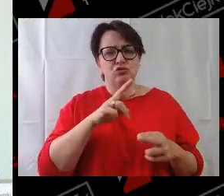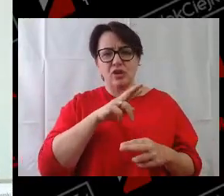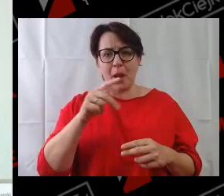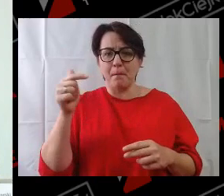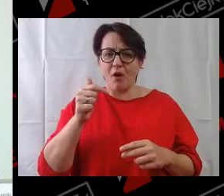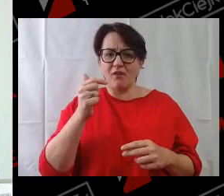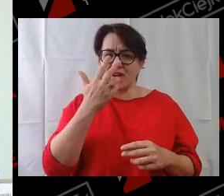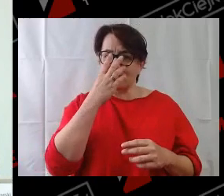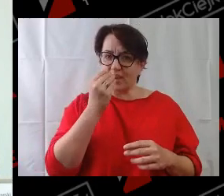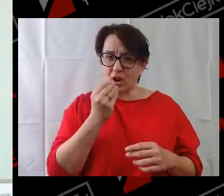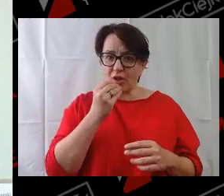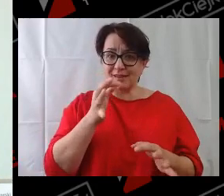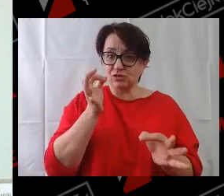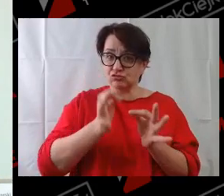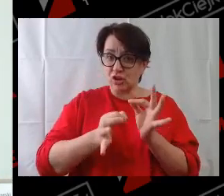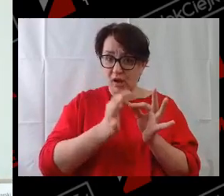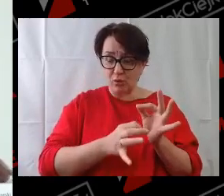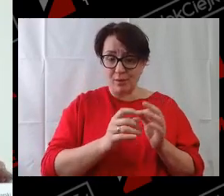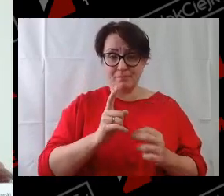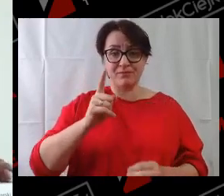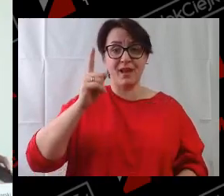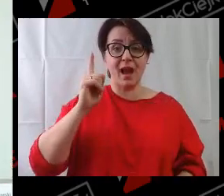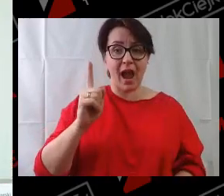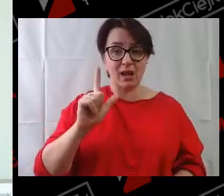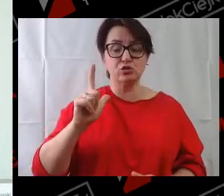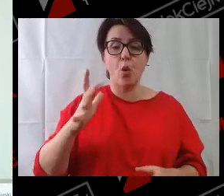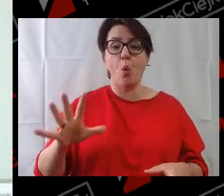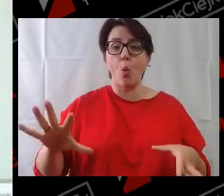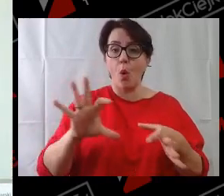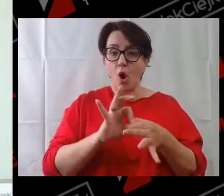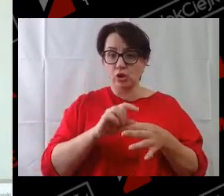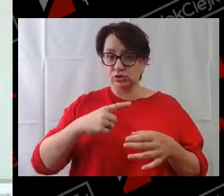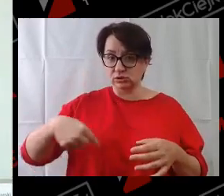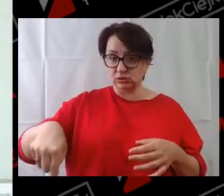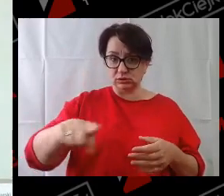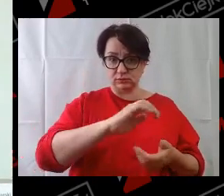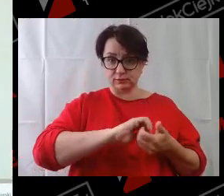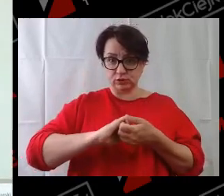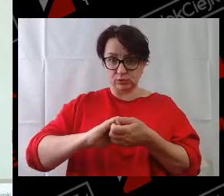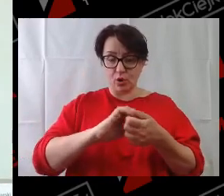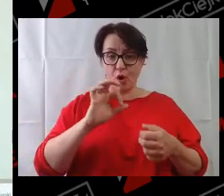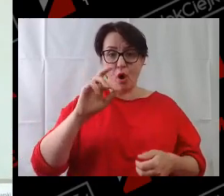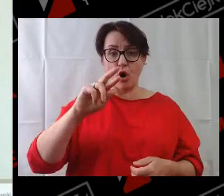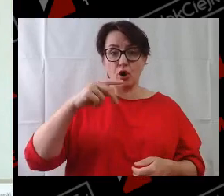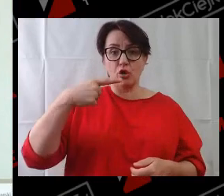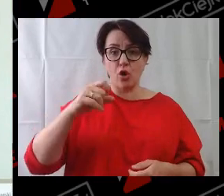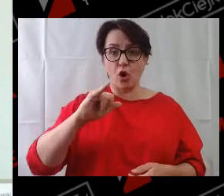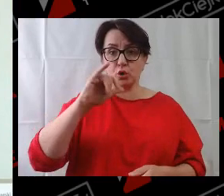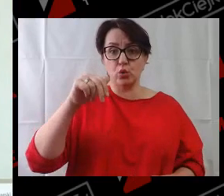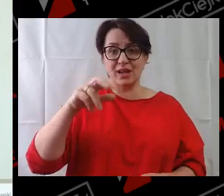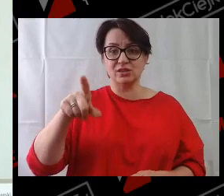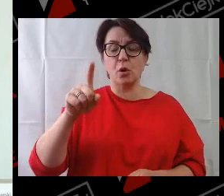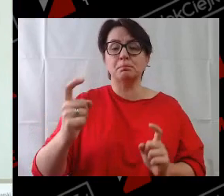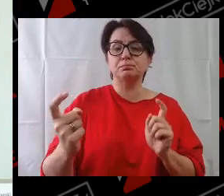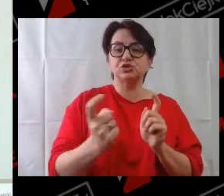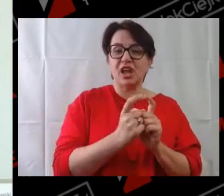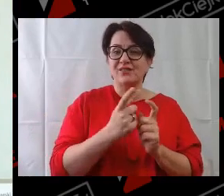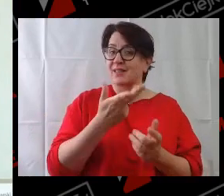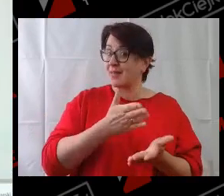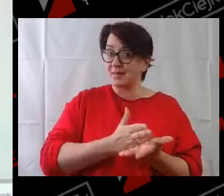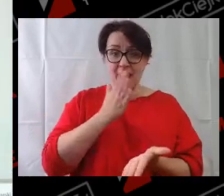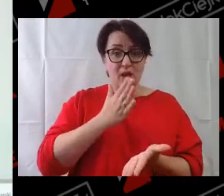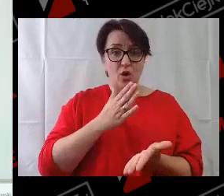w szczegółach natomiast łączy nas tutaj już jedno Ordo iuris jest przeciwnikiem nie tylko